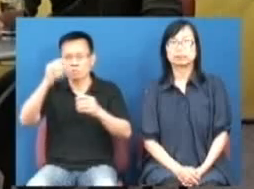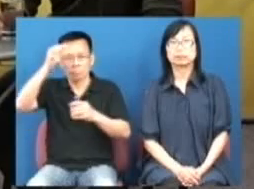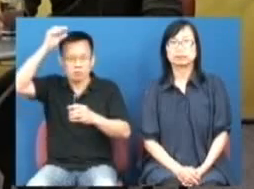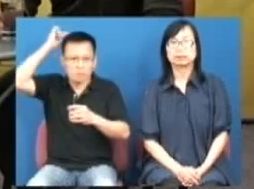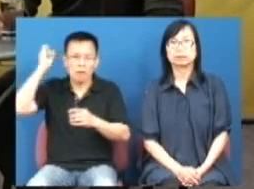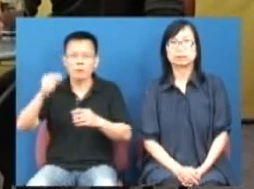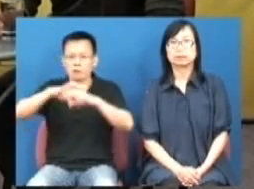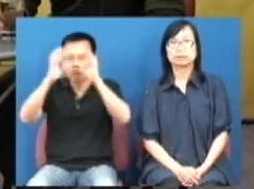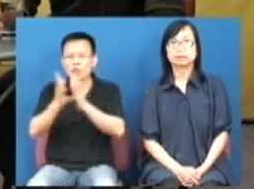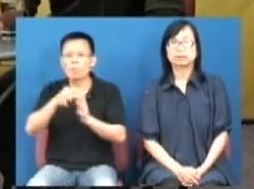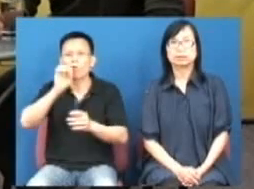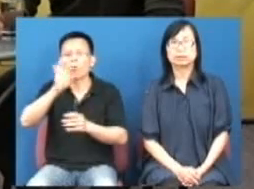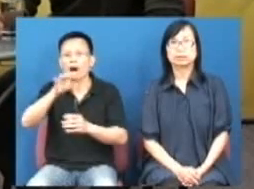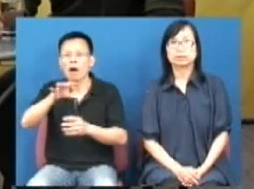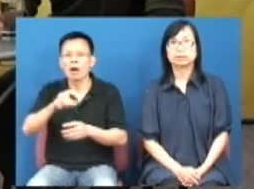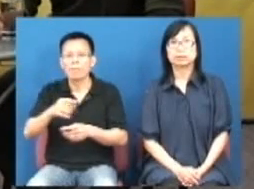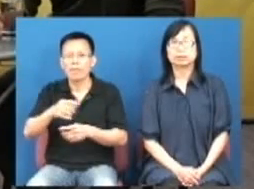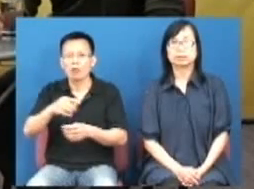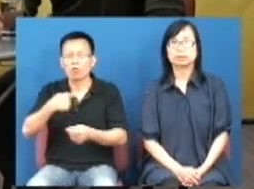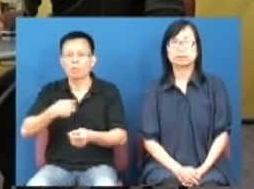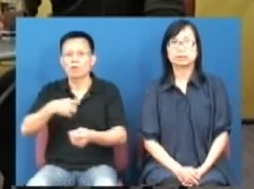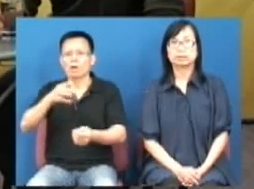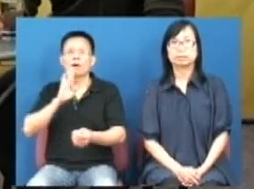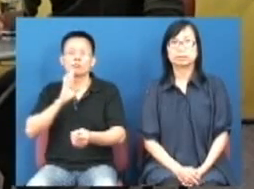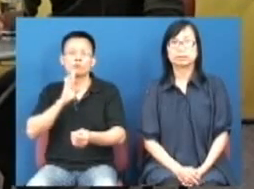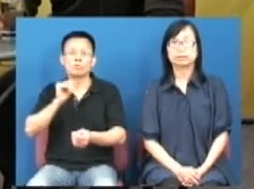咪咧？即係咪以後鬧呢個係